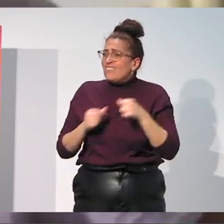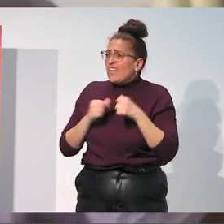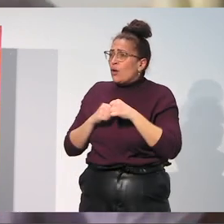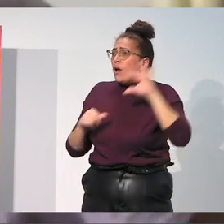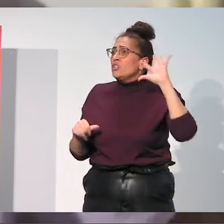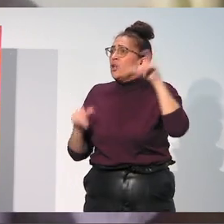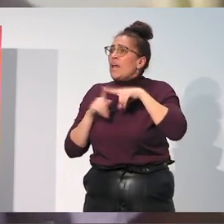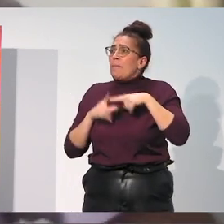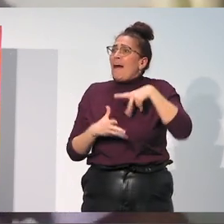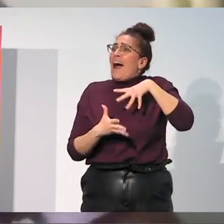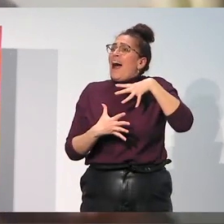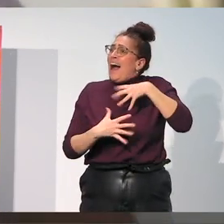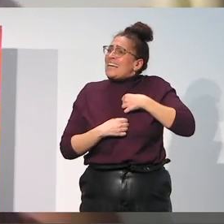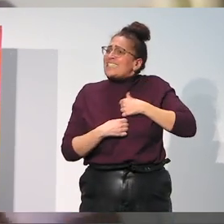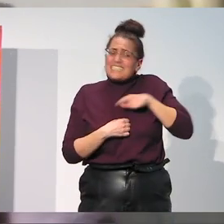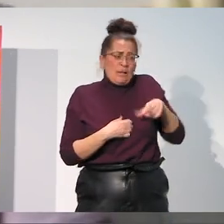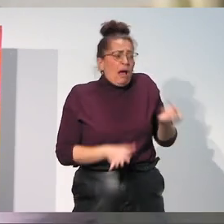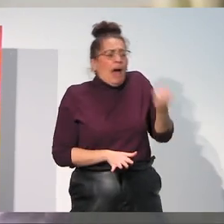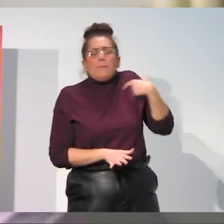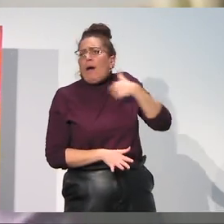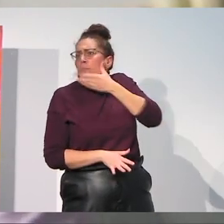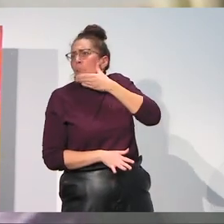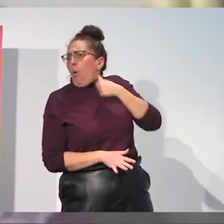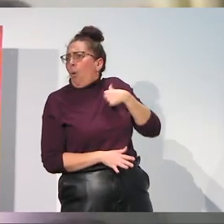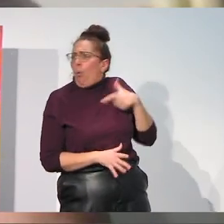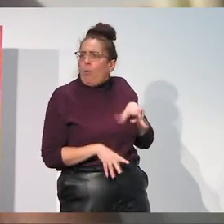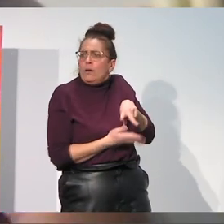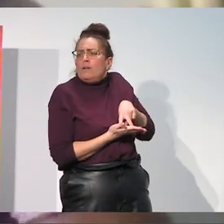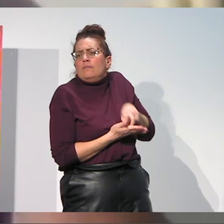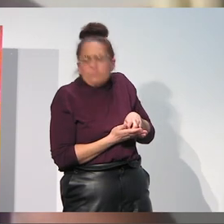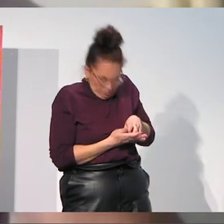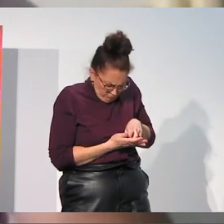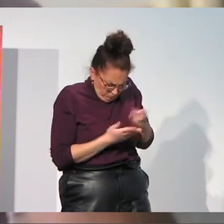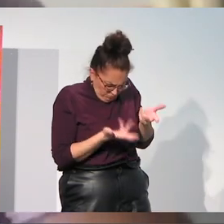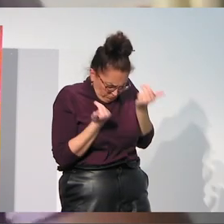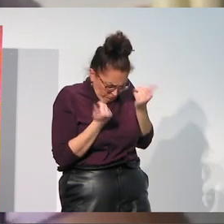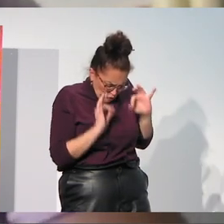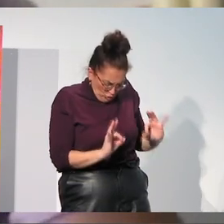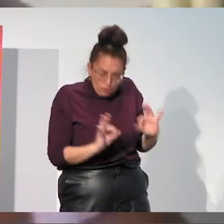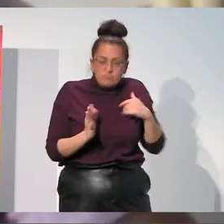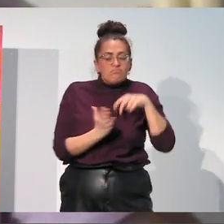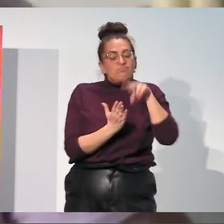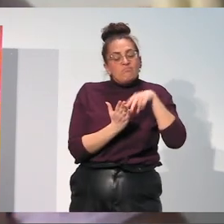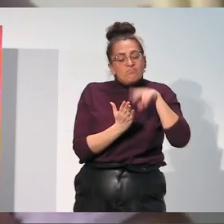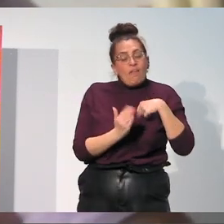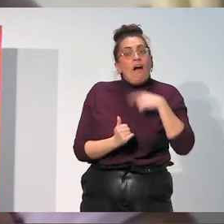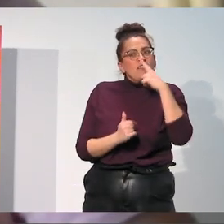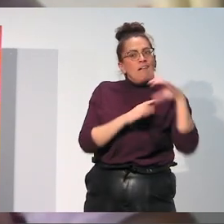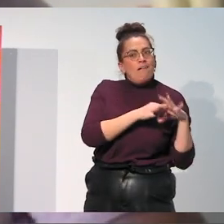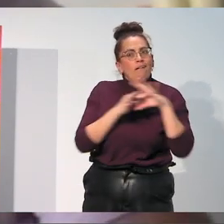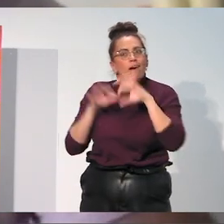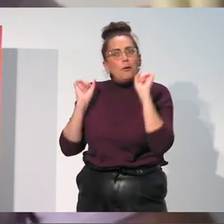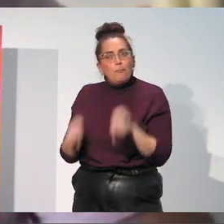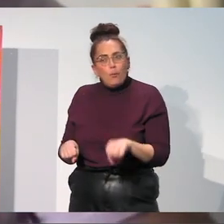genou devant lui, quelque chose comme ça. Non, mais c'était, l'image était très belle. Et donc, naturellement, je me suis dit qu'il y avait des correspondances possibles